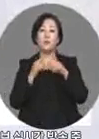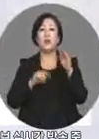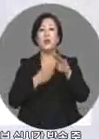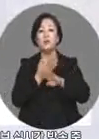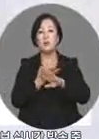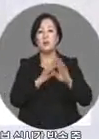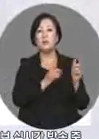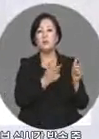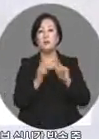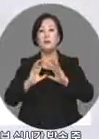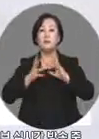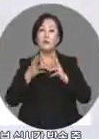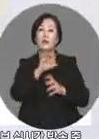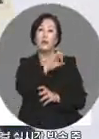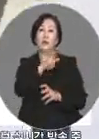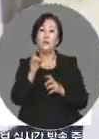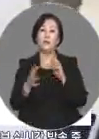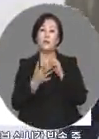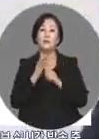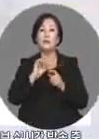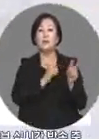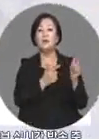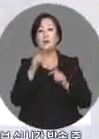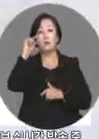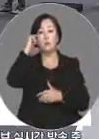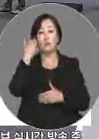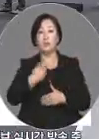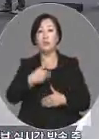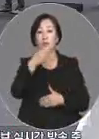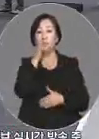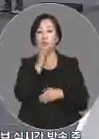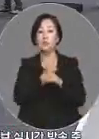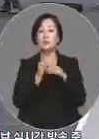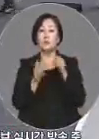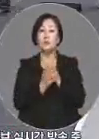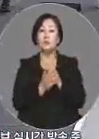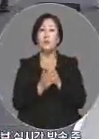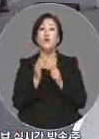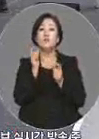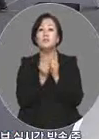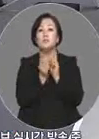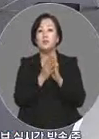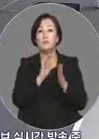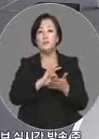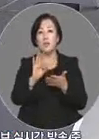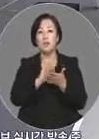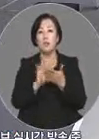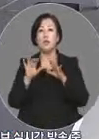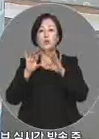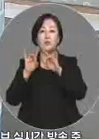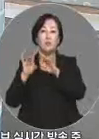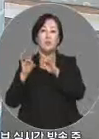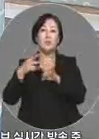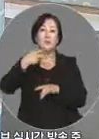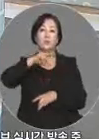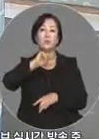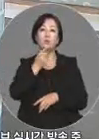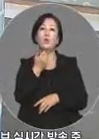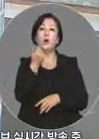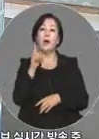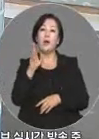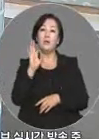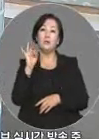다른 각지에서 이런 수소 관련해서 문의가 많이 들어오는 상태고요. 상용화를 눈앞에 둔 전기, 수소 하이브리드